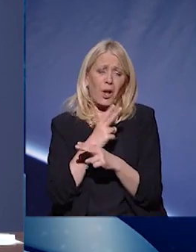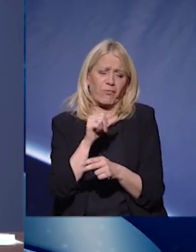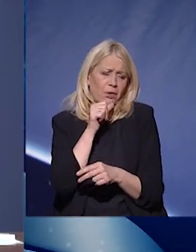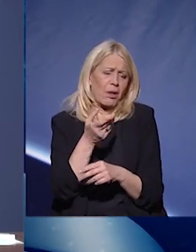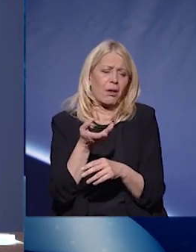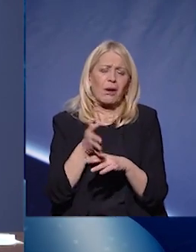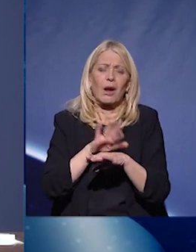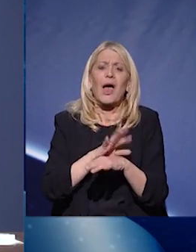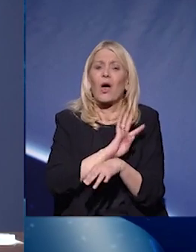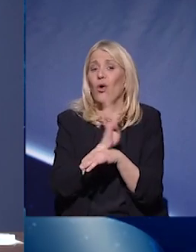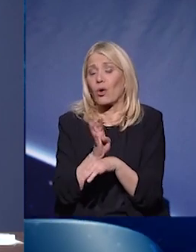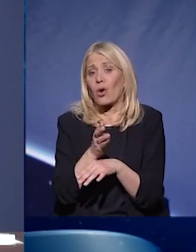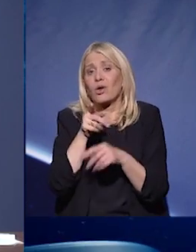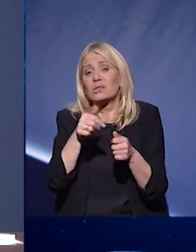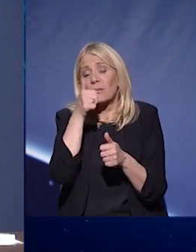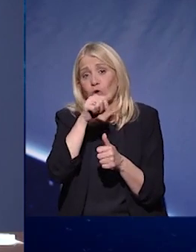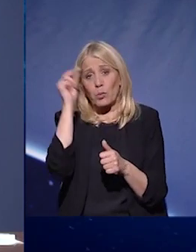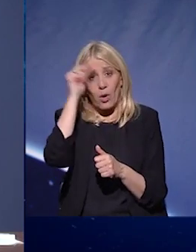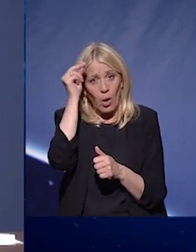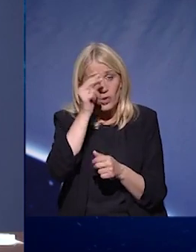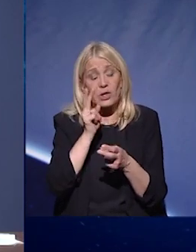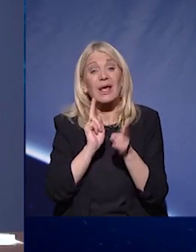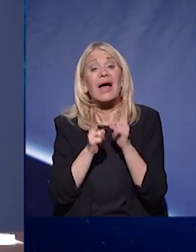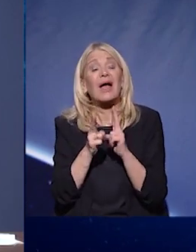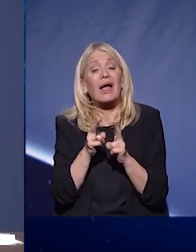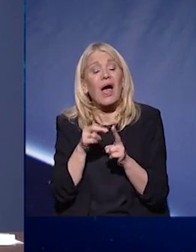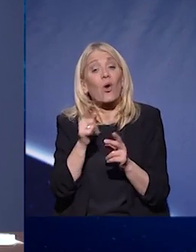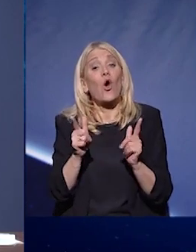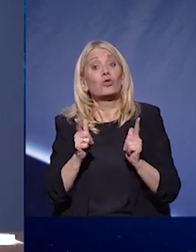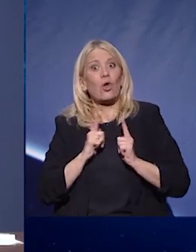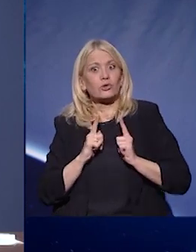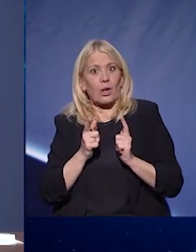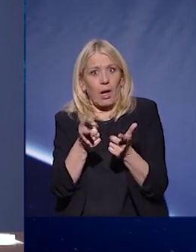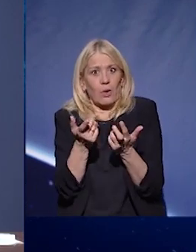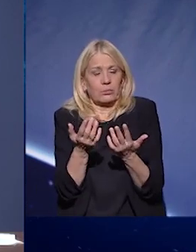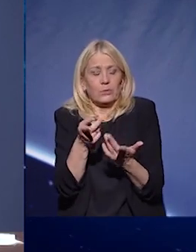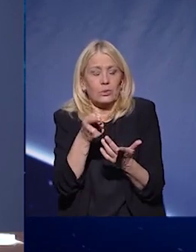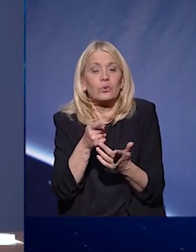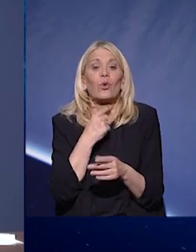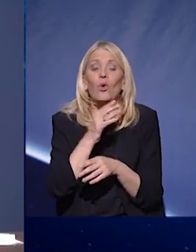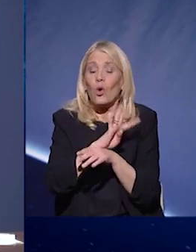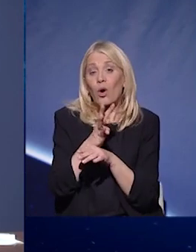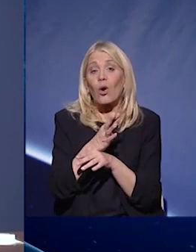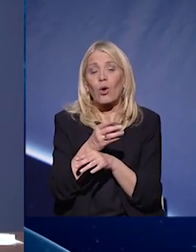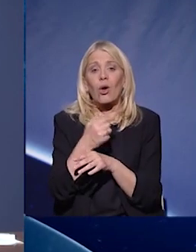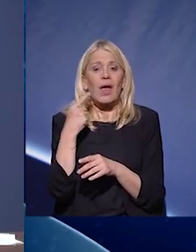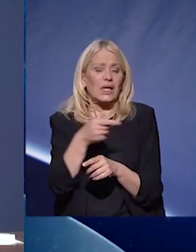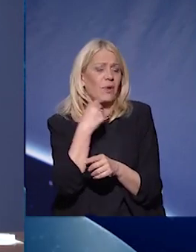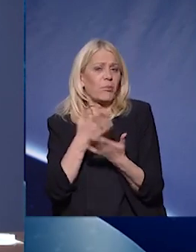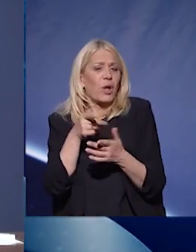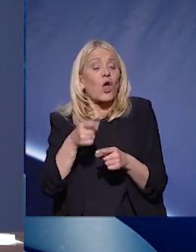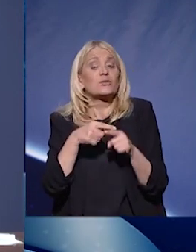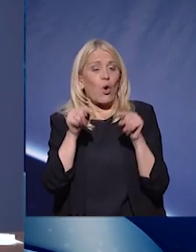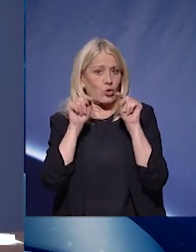koronu. S tim što ćemo naučiti kako da baratamo i dočekat ćemo i tu vakcinu, onda će opet biti da je sve ovo i bilo